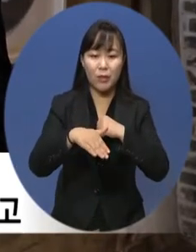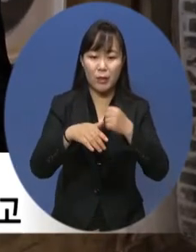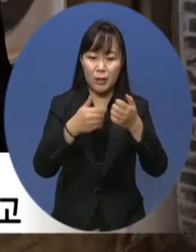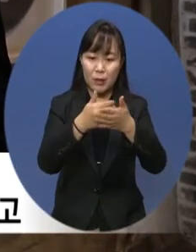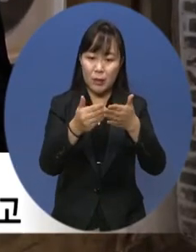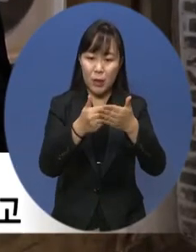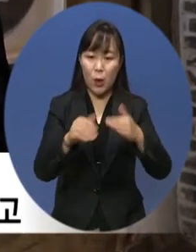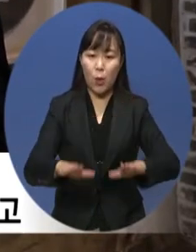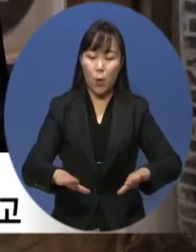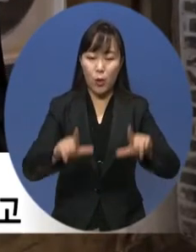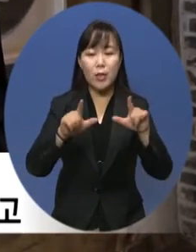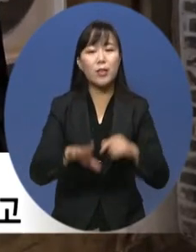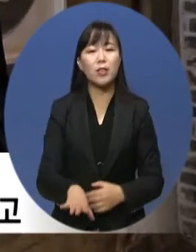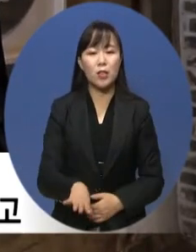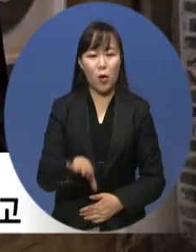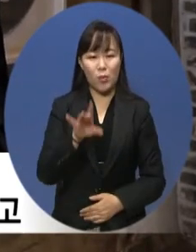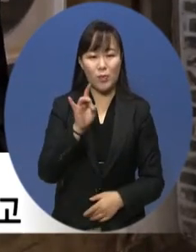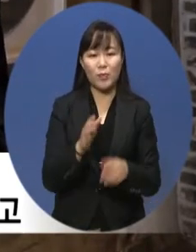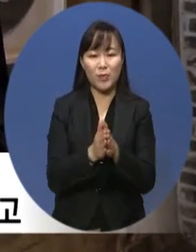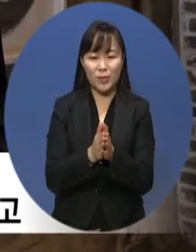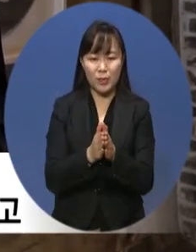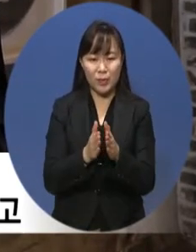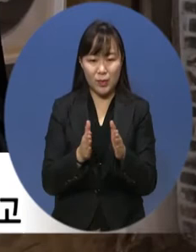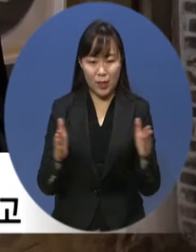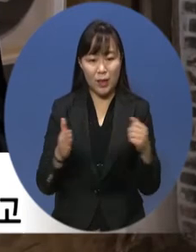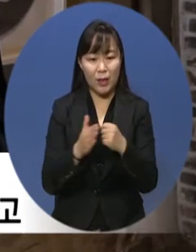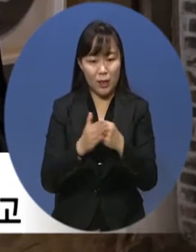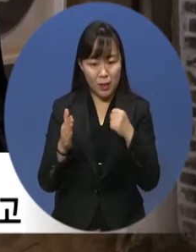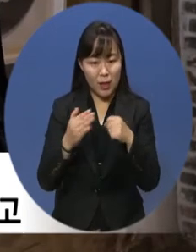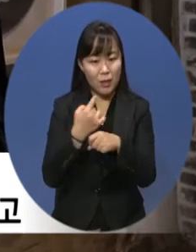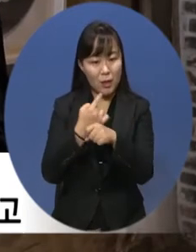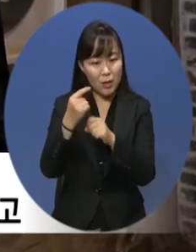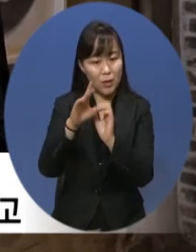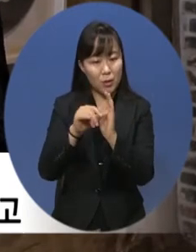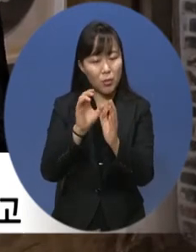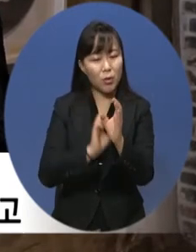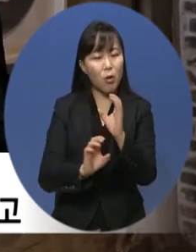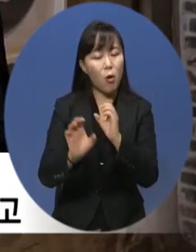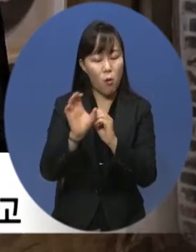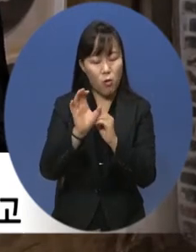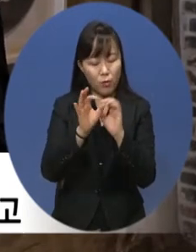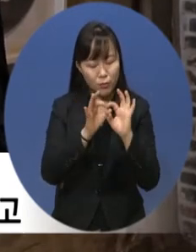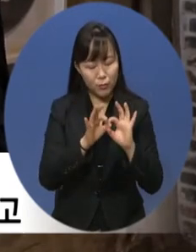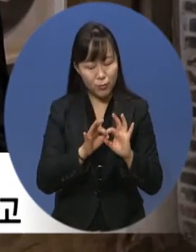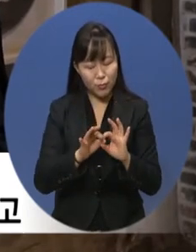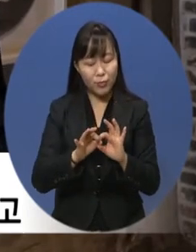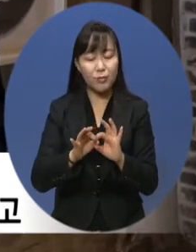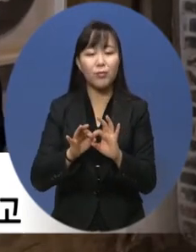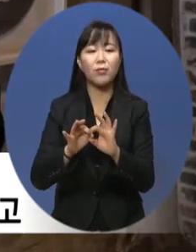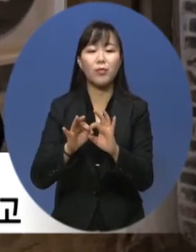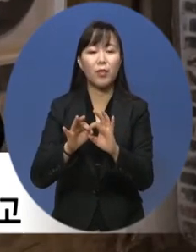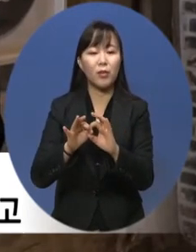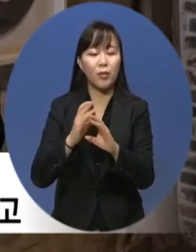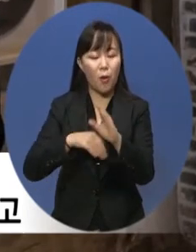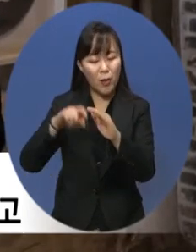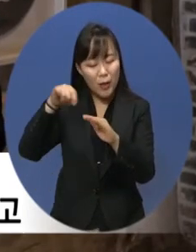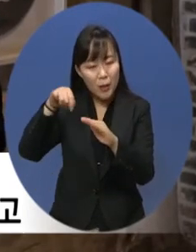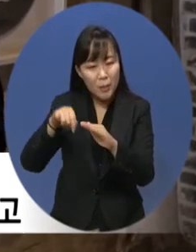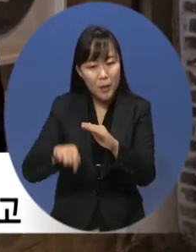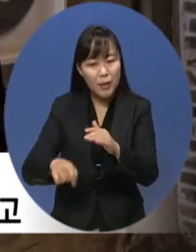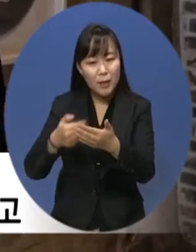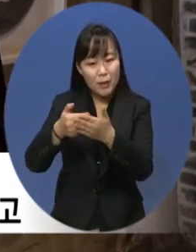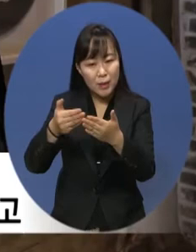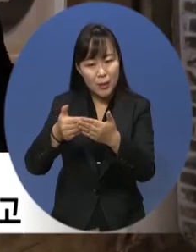작업을 인재 올해 처음으로 시작했으니 내년에도 좀더 이어서 여자 가베 좀 더 심화된 어